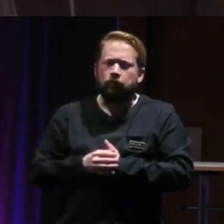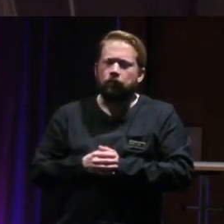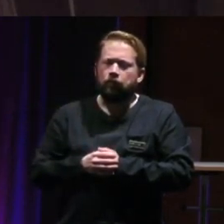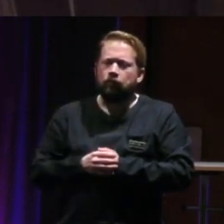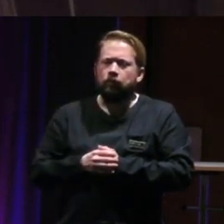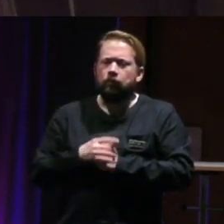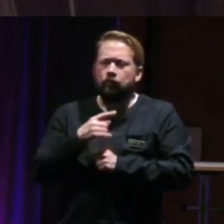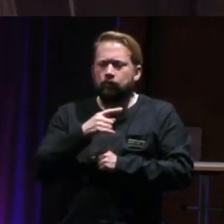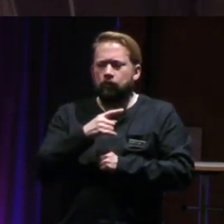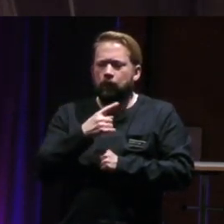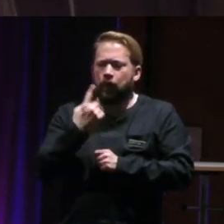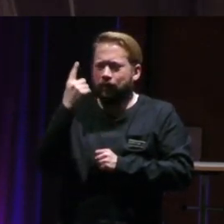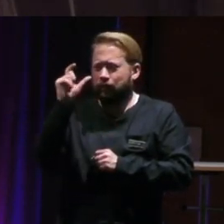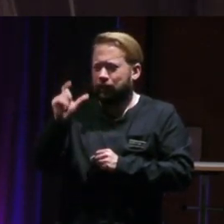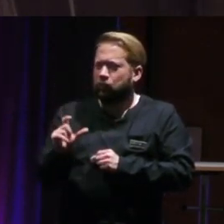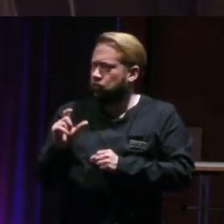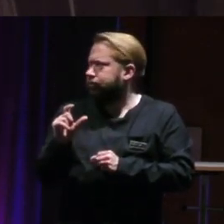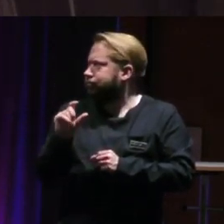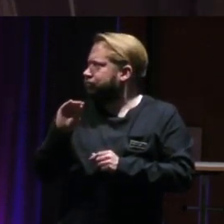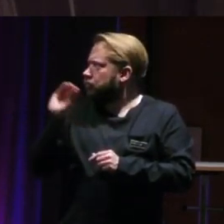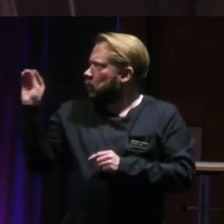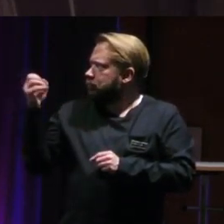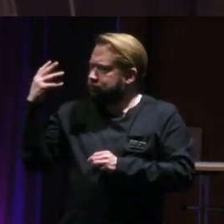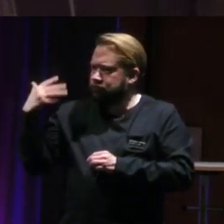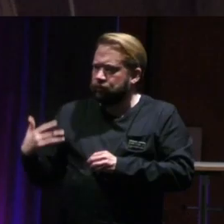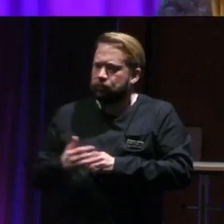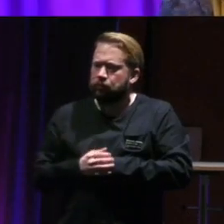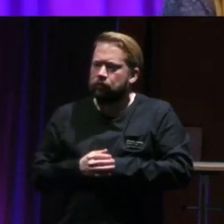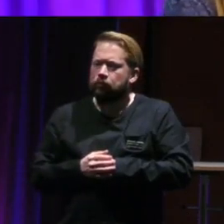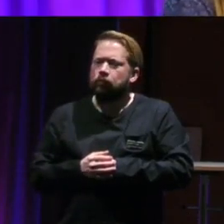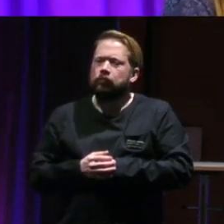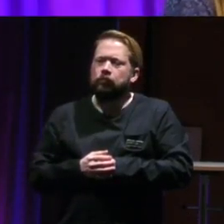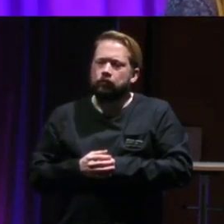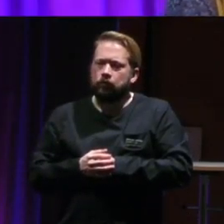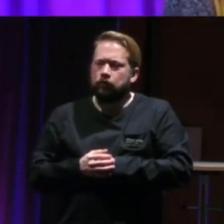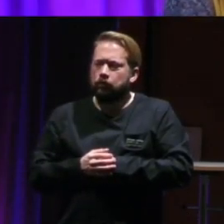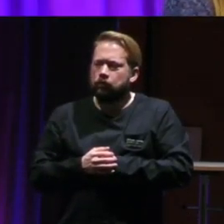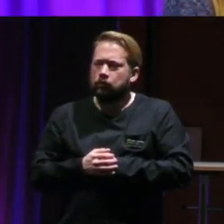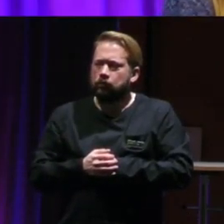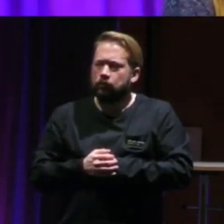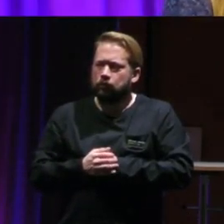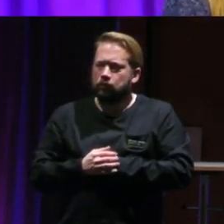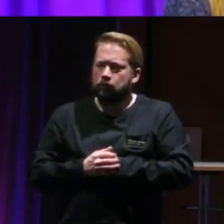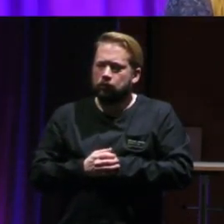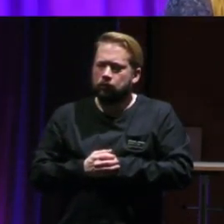Сеть, выход родителей к зданию ФСБ. Ну, про Сеть, я не знаю, родители, у тебя есть фотки?